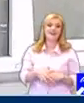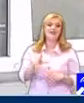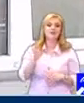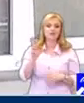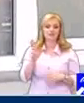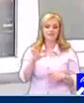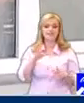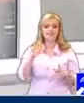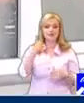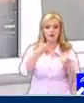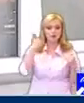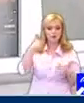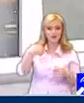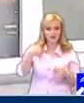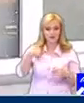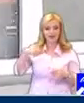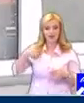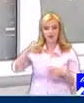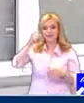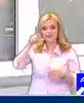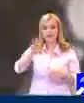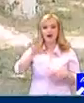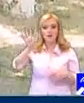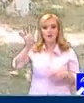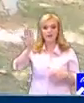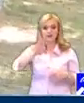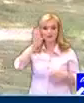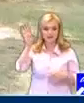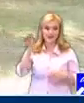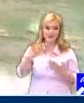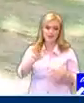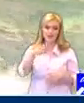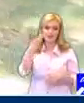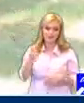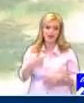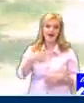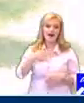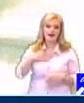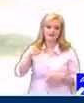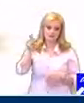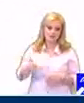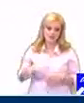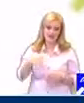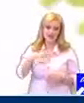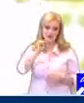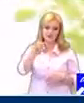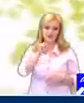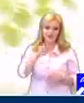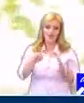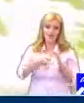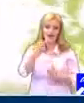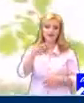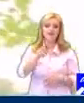la ora 4 dimineața, în care emoțiile se trăiesc în direct. Colega noastră de la matinalii, Cătălina Rusu, a încercat să afle ce înseamnă pentru